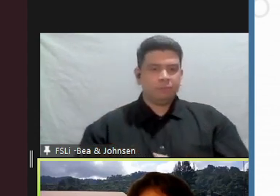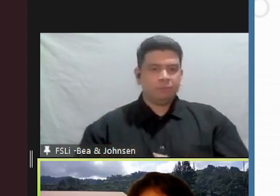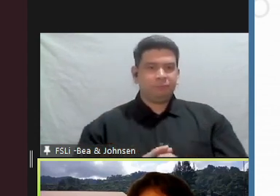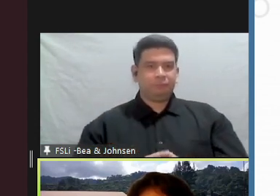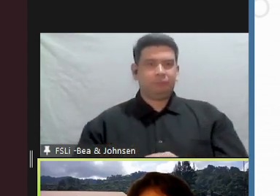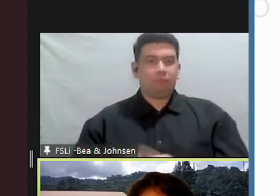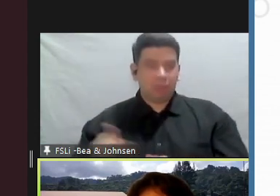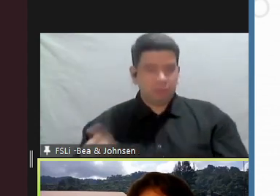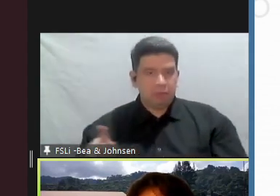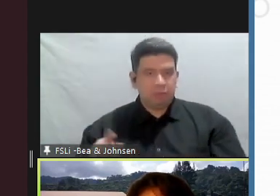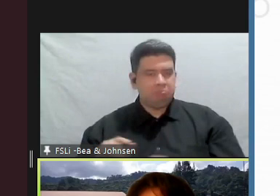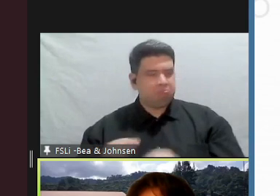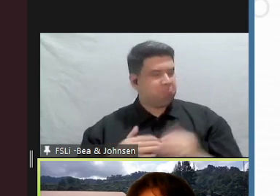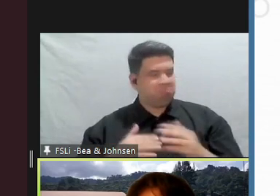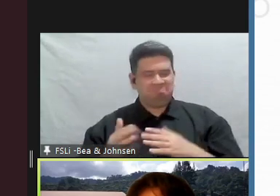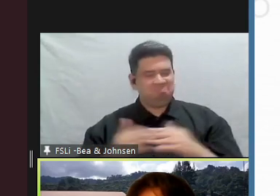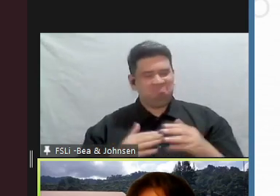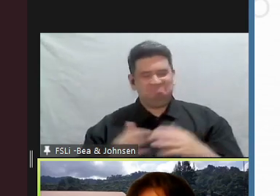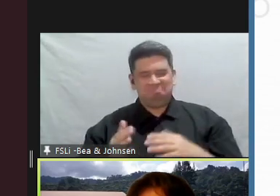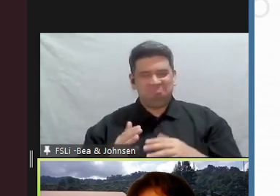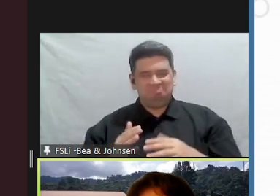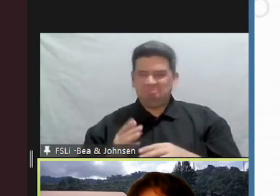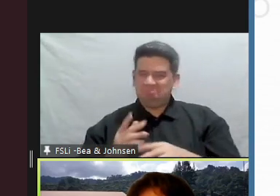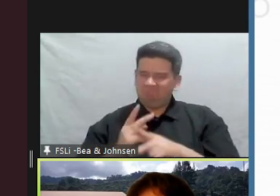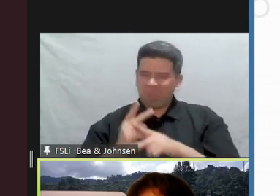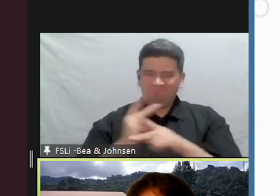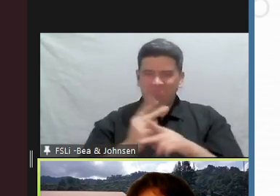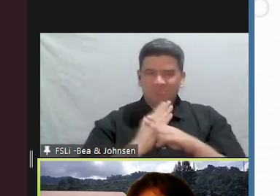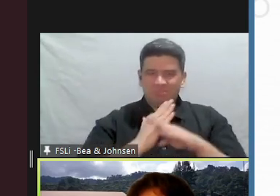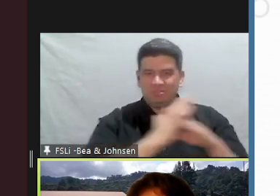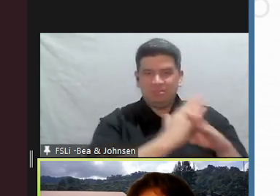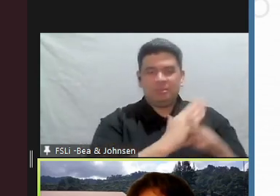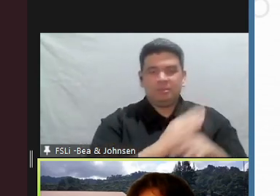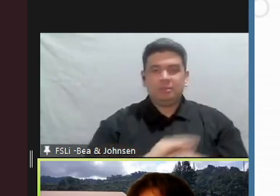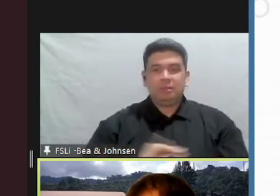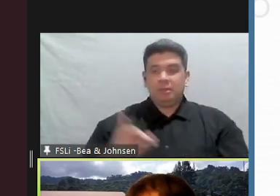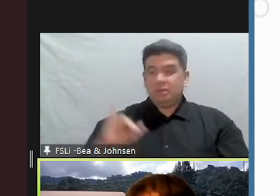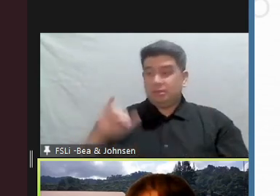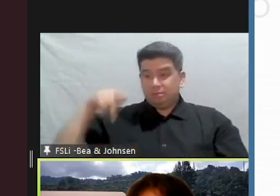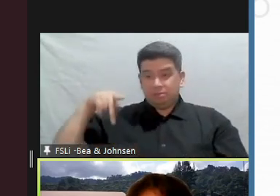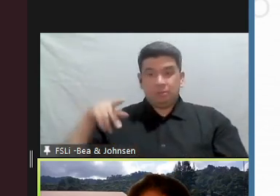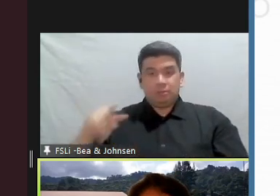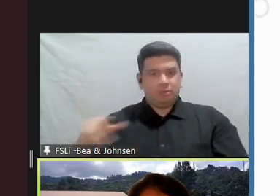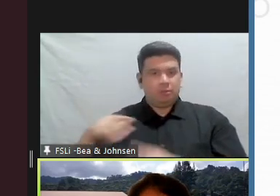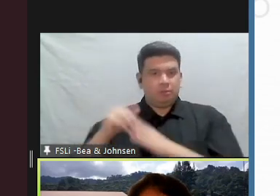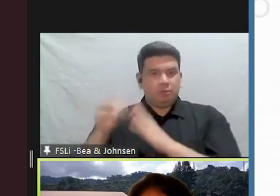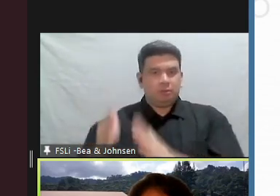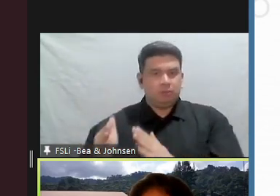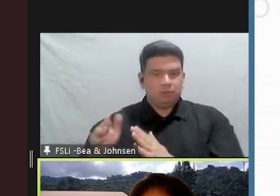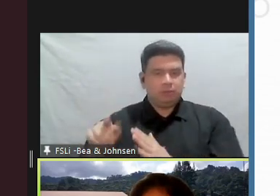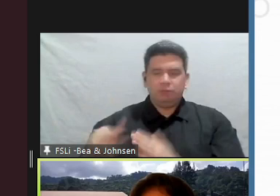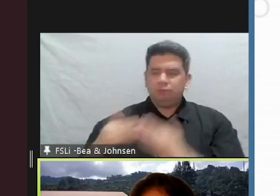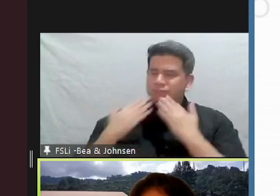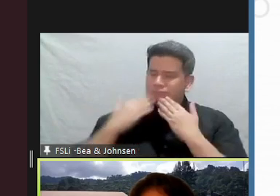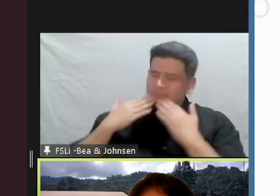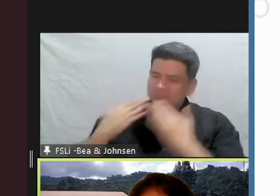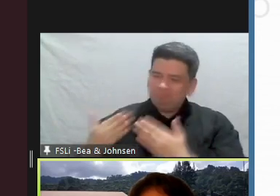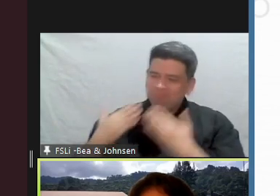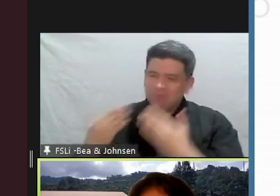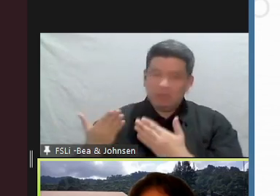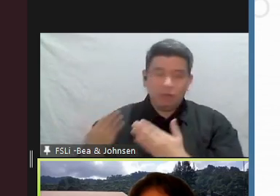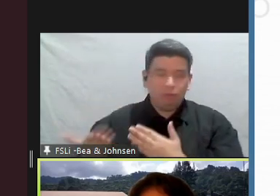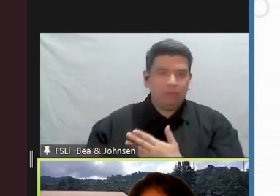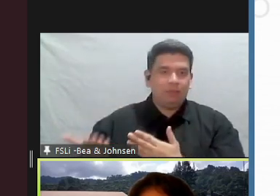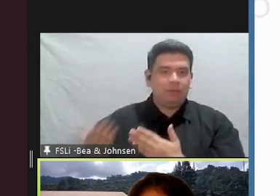IP leaders. Kaya nagpapasalamat po ako sa mga IP leaders na nandito, mga IP members, dahil tiniis ninyo